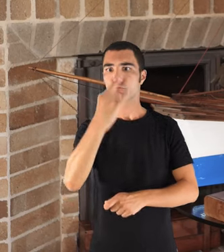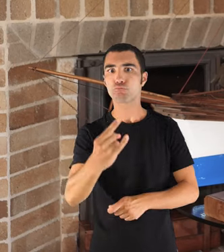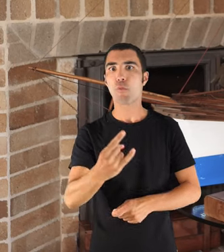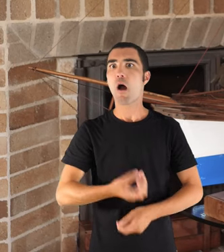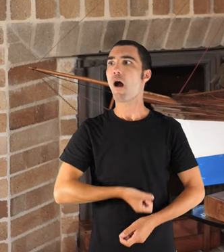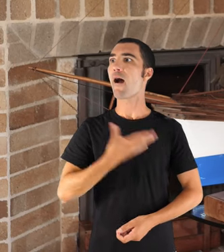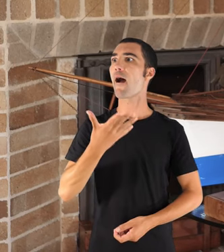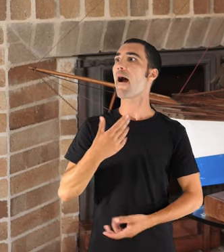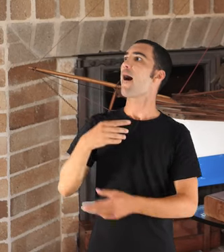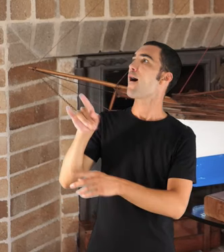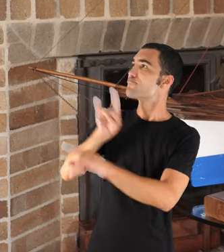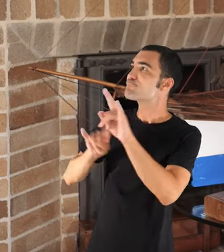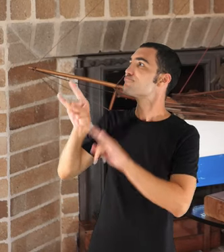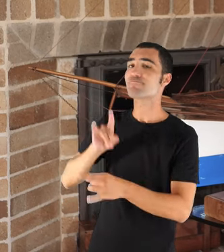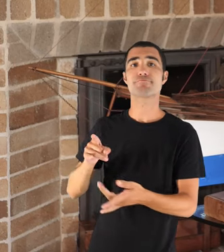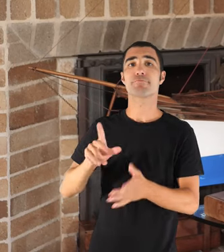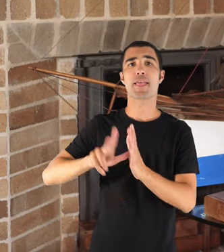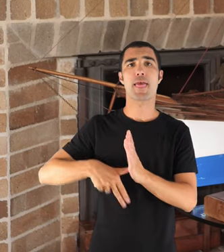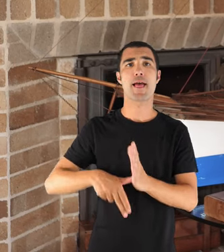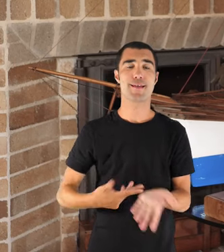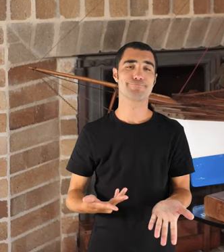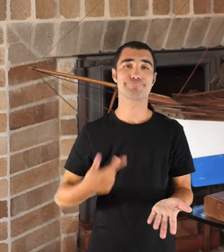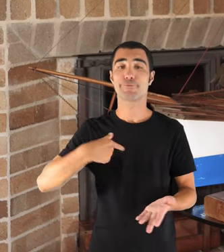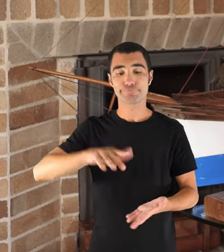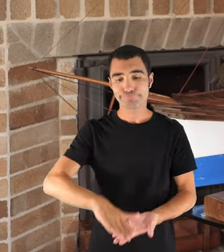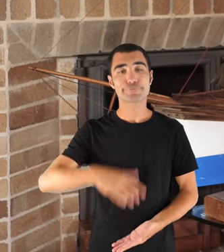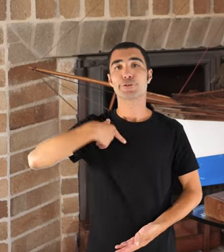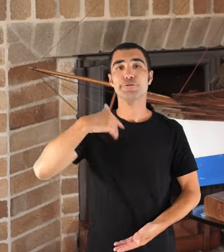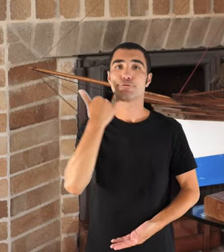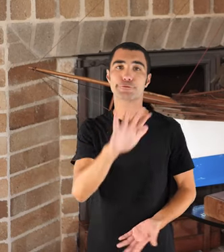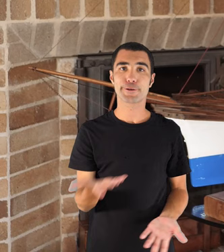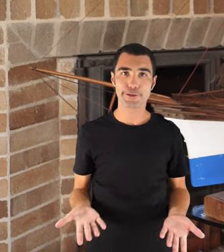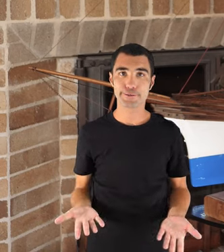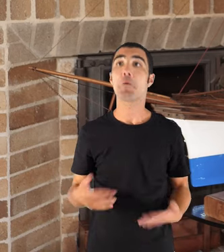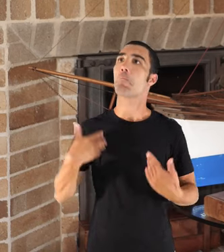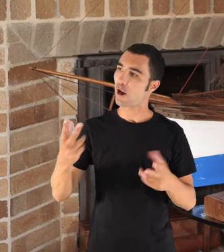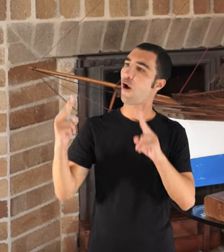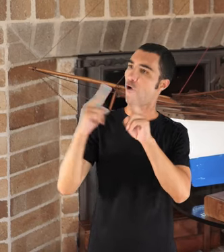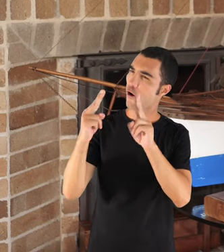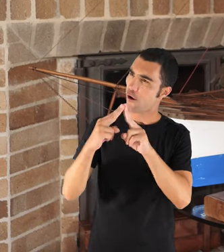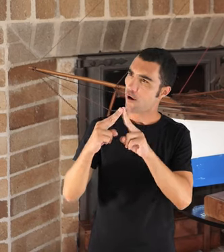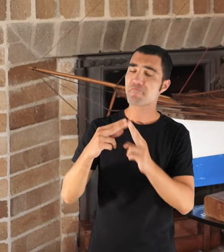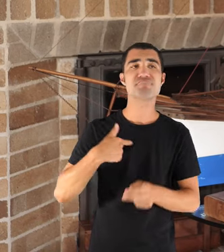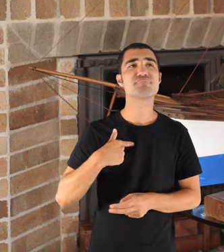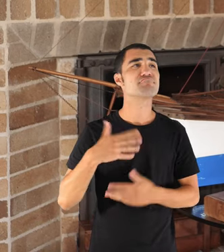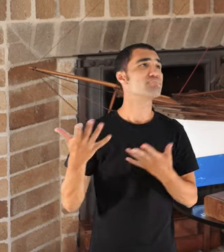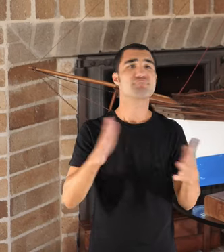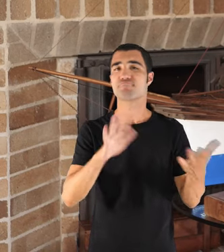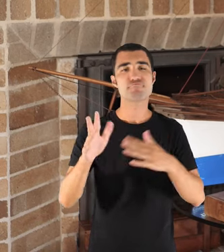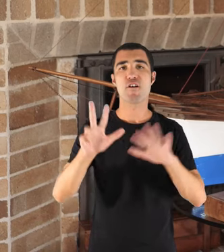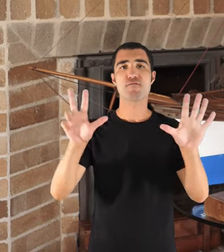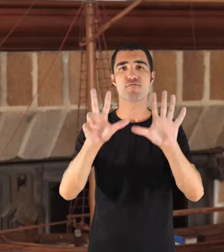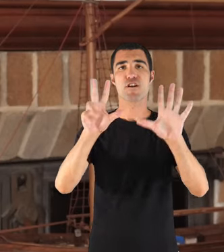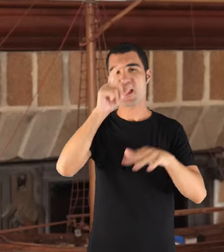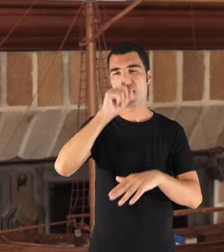no he pogut saber mai. Però, en fi, així mateix ho vaig conèixer, ja t'he dit, jo tenia d'haver 8 anys quan ell